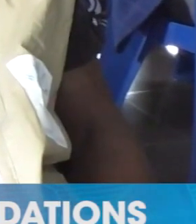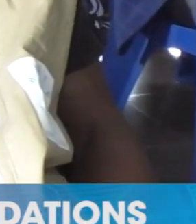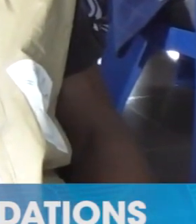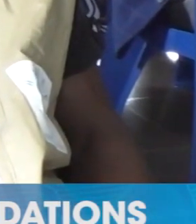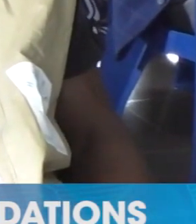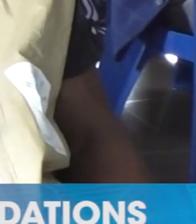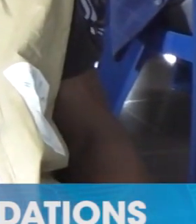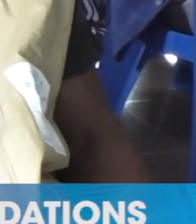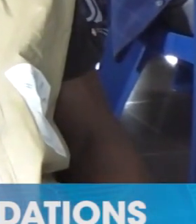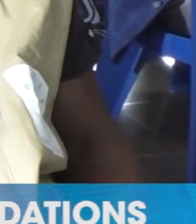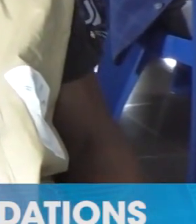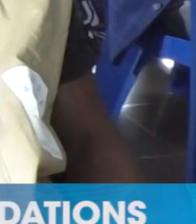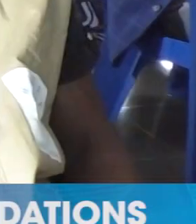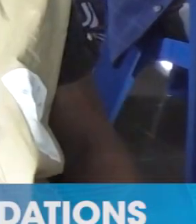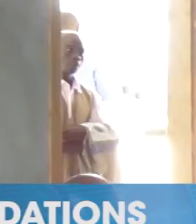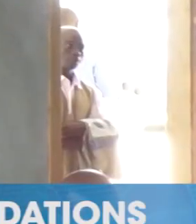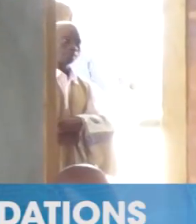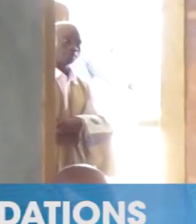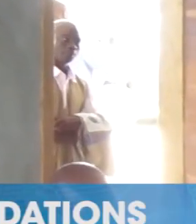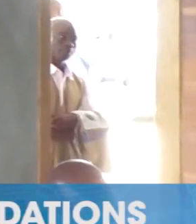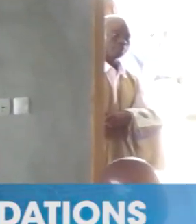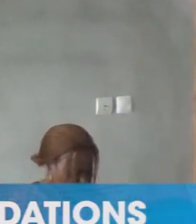l'organisation ont fait le